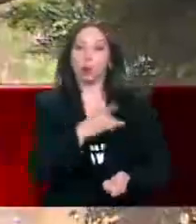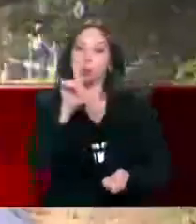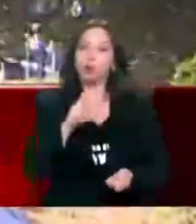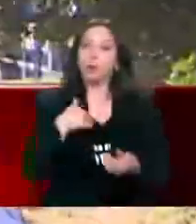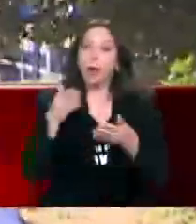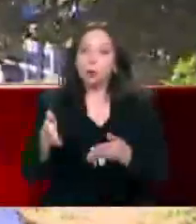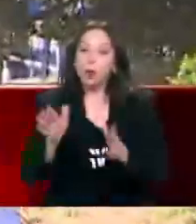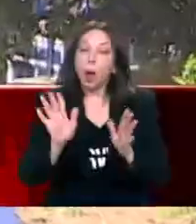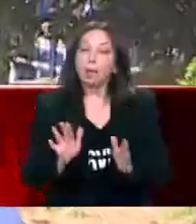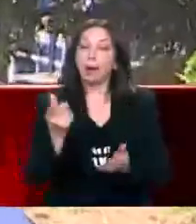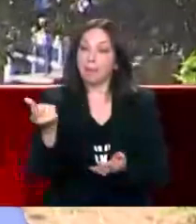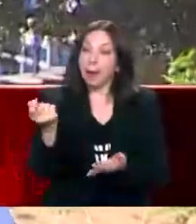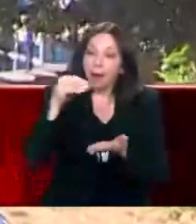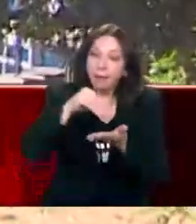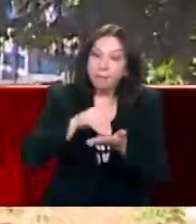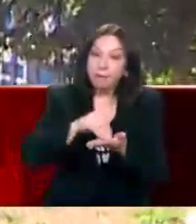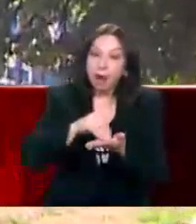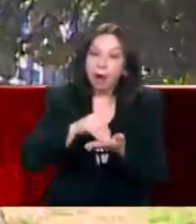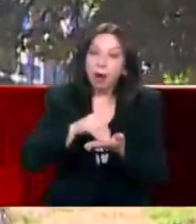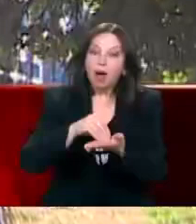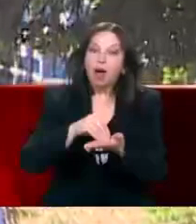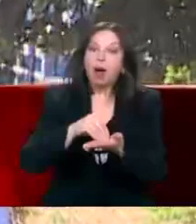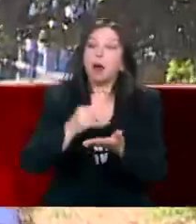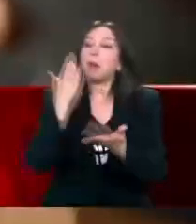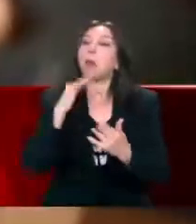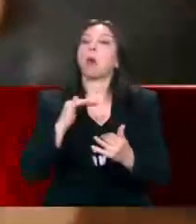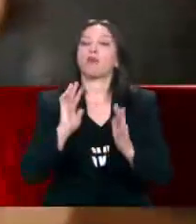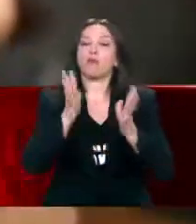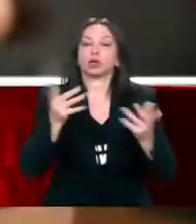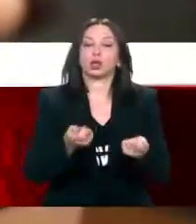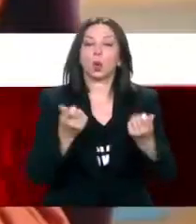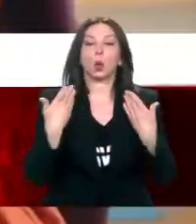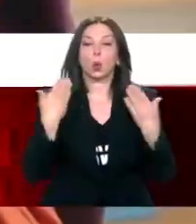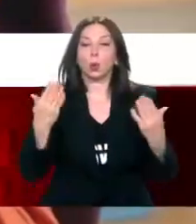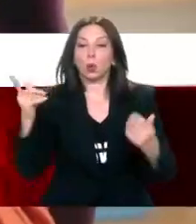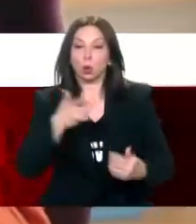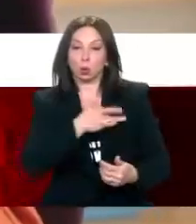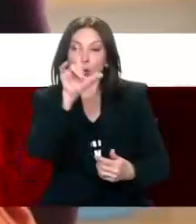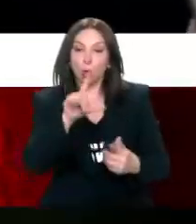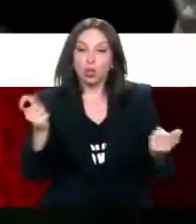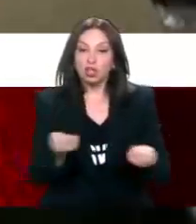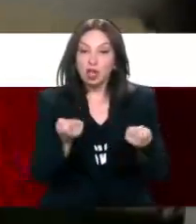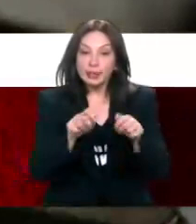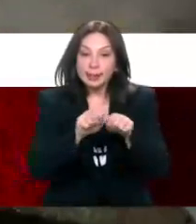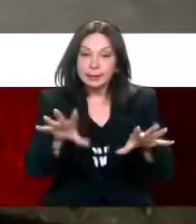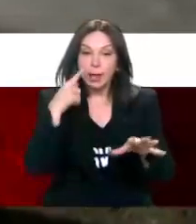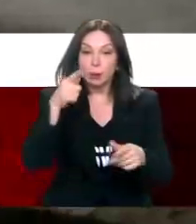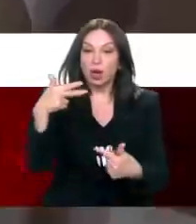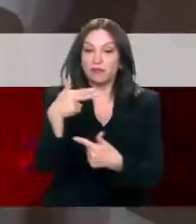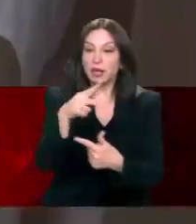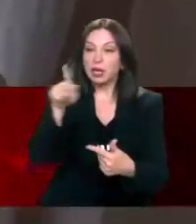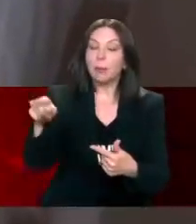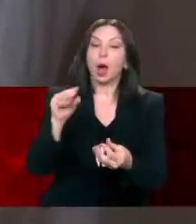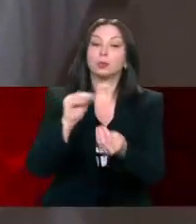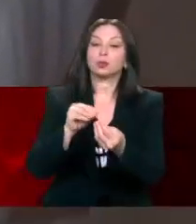ama hani bir para karşılığı yok ve fazladan iş yaptırılıyor. Hukukçular gönüllü çalışan sistemiyle şirketlerin